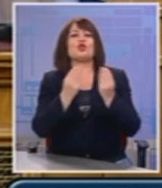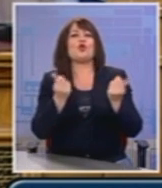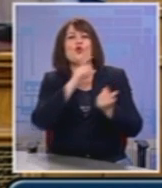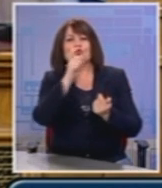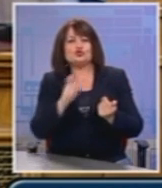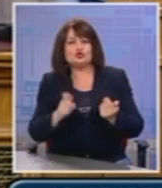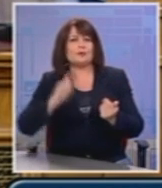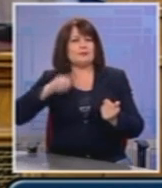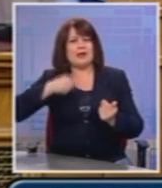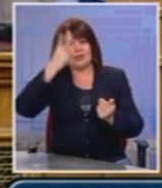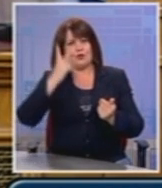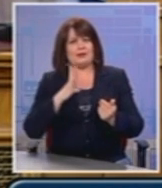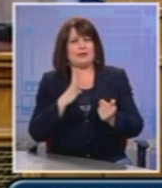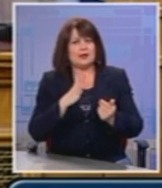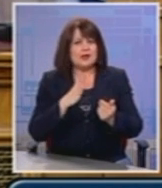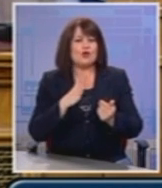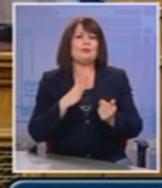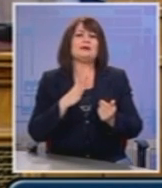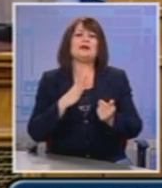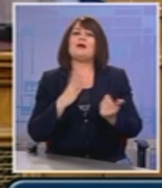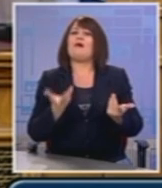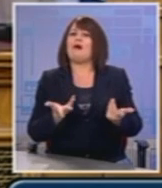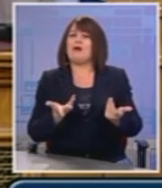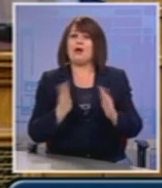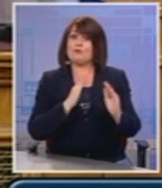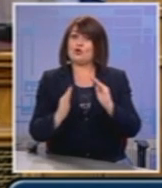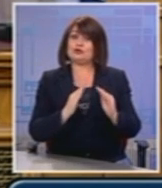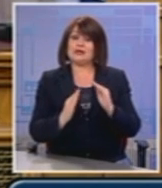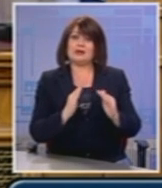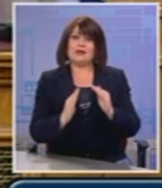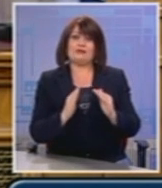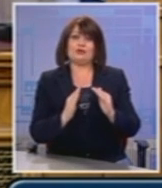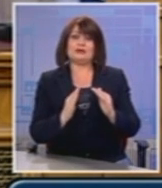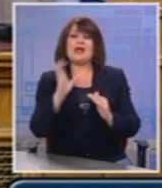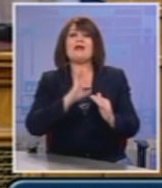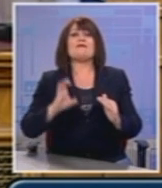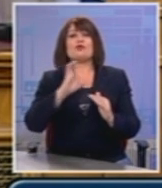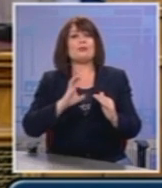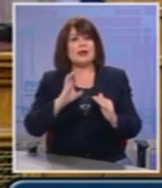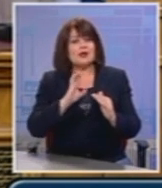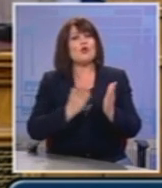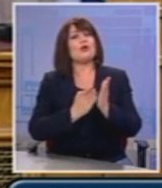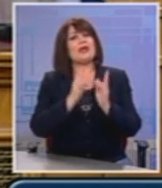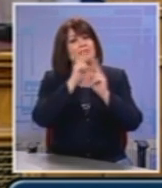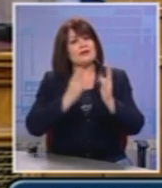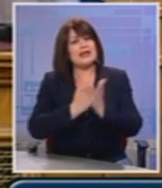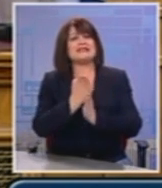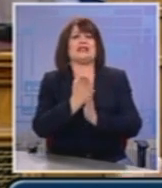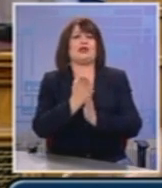ανθρώ δικαιώματα τα οποία ωστόσο προστατεύονται από το εσωτερικό το ευρωπαϊκό και το διεθνές